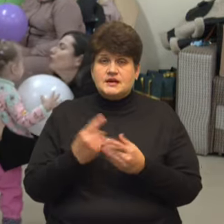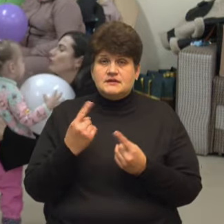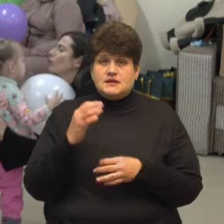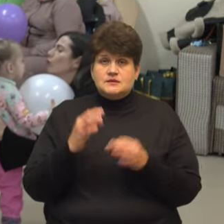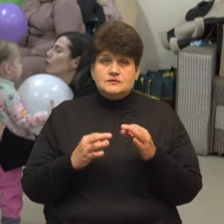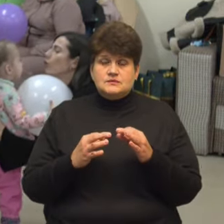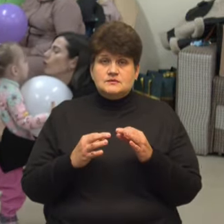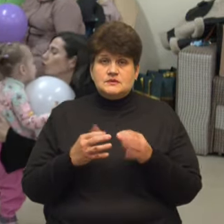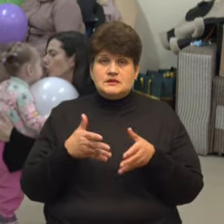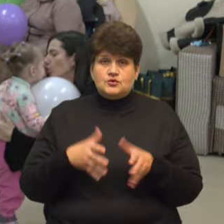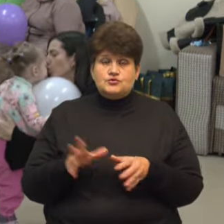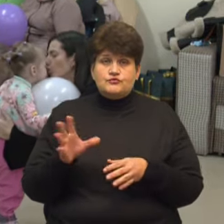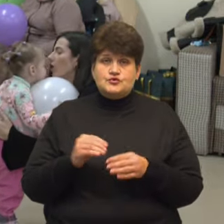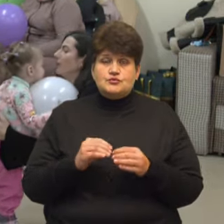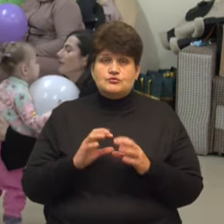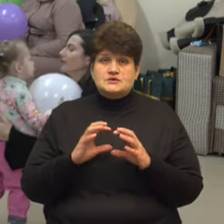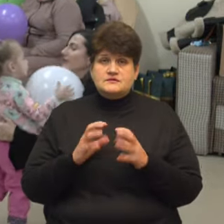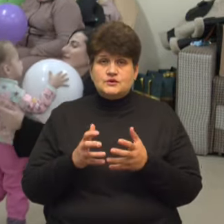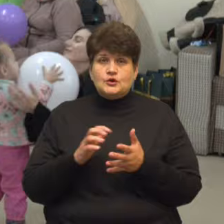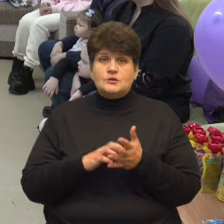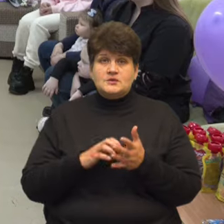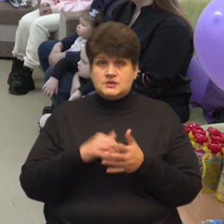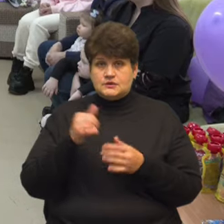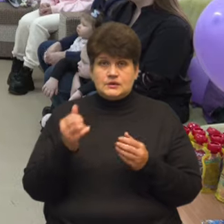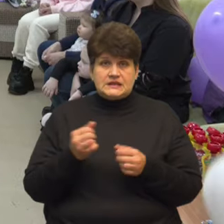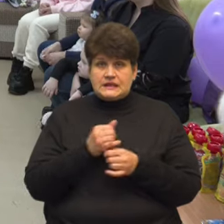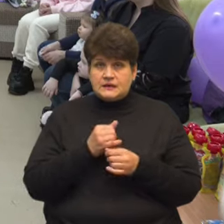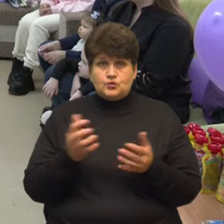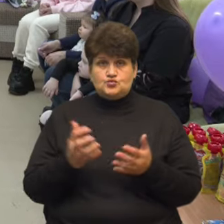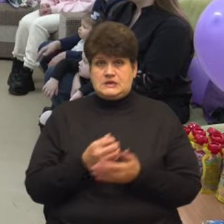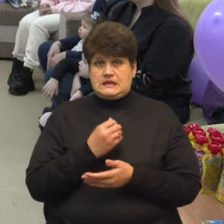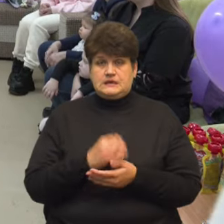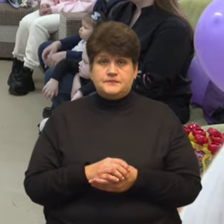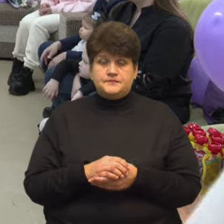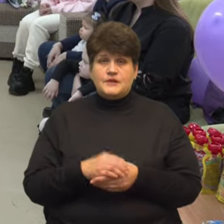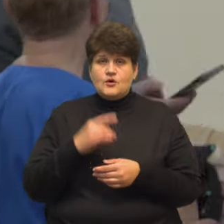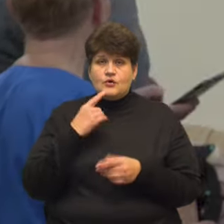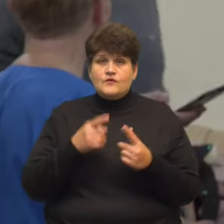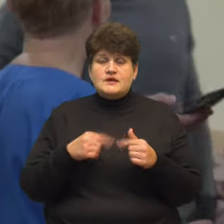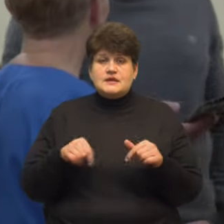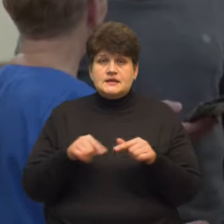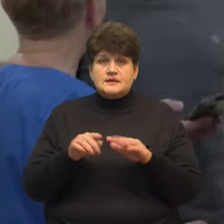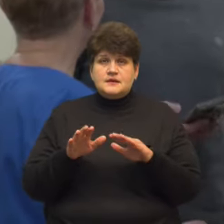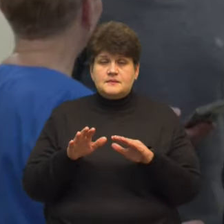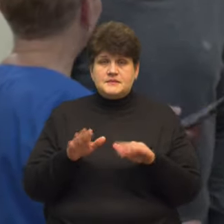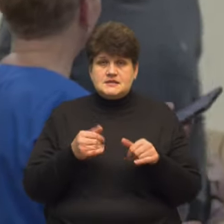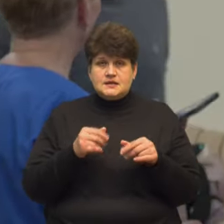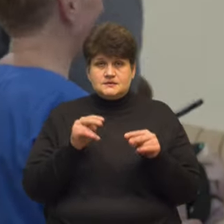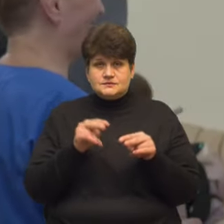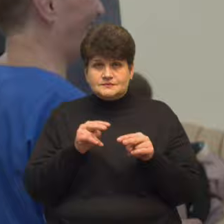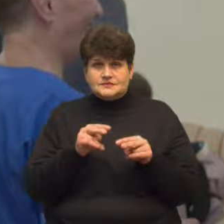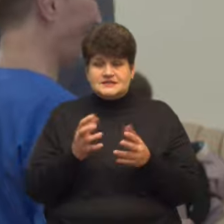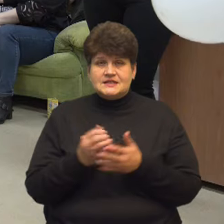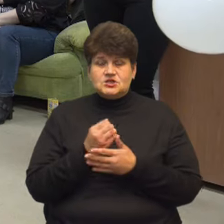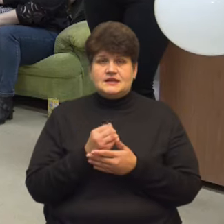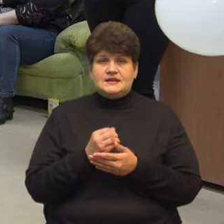народжених в всьому світі перечасно дітей коли причину не можутьйти Олена кульчик каже у відділенні постінтенсивного догляду виходили дитину із